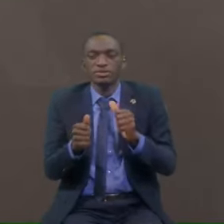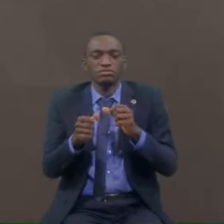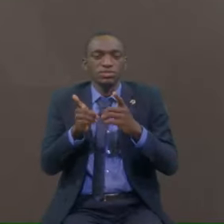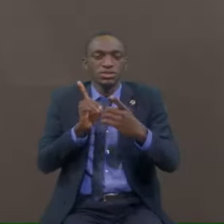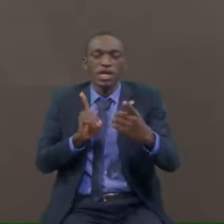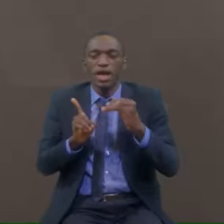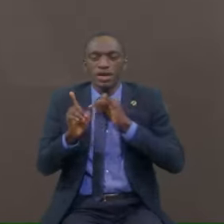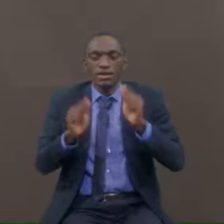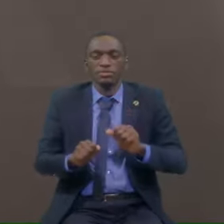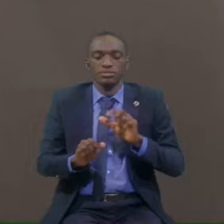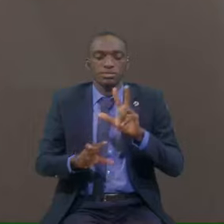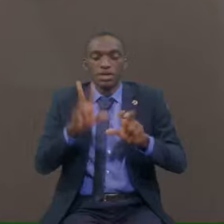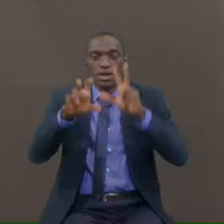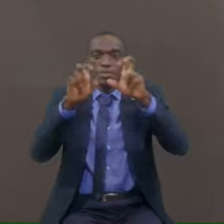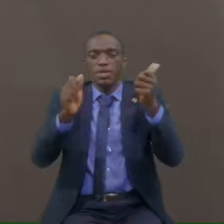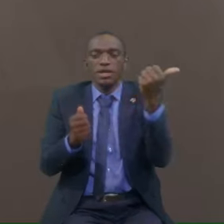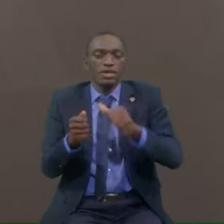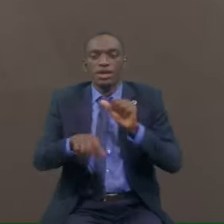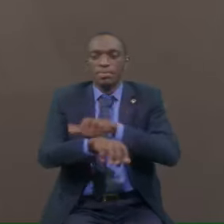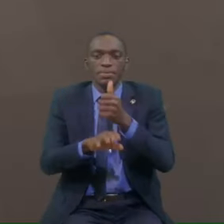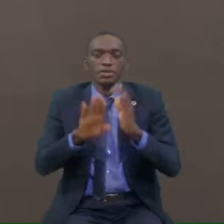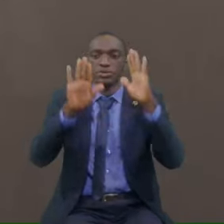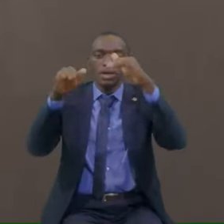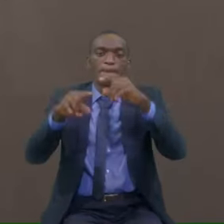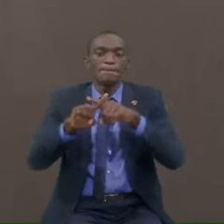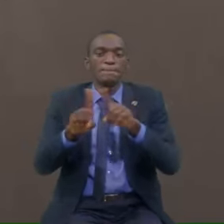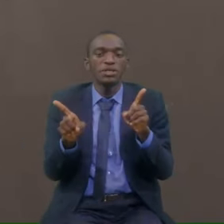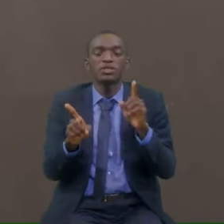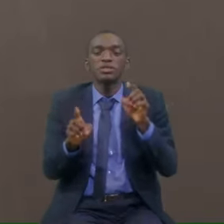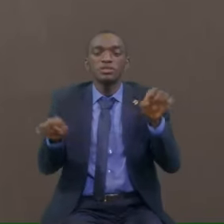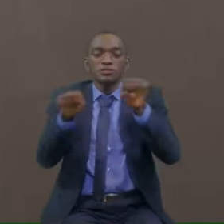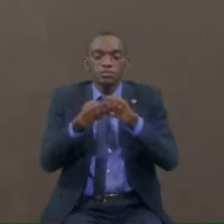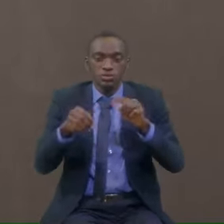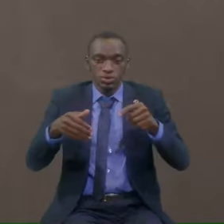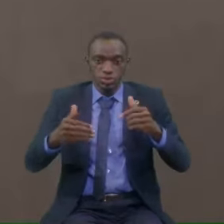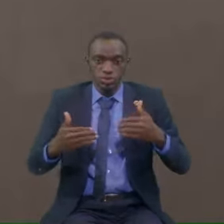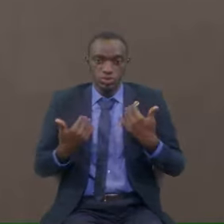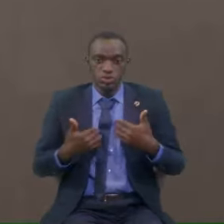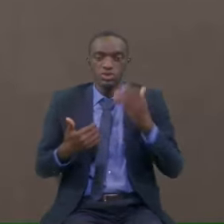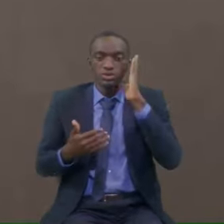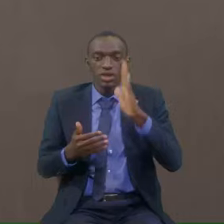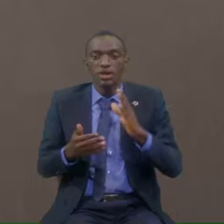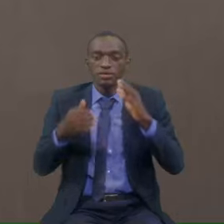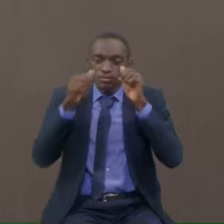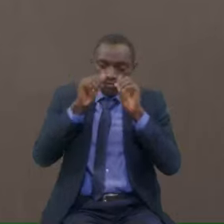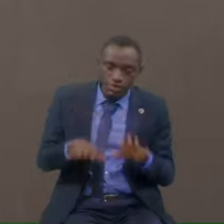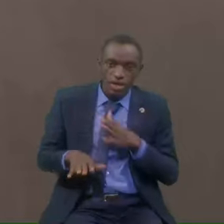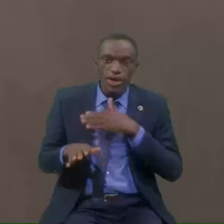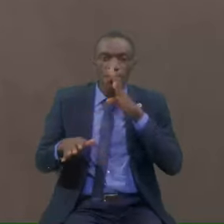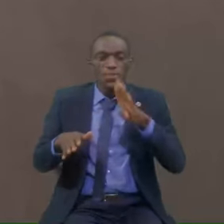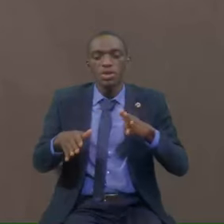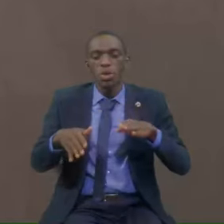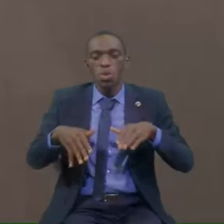montagnes. Les jeunes se fatiguent. Les jeunes se fatiguent. Vous